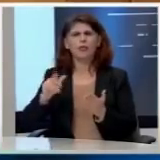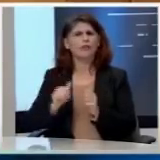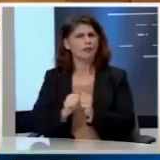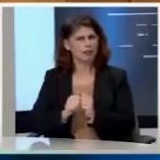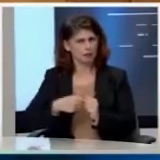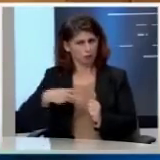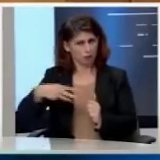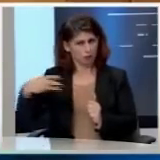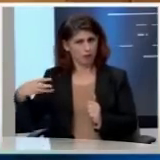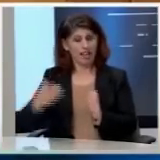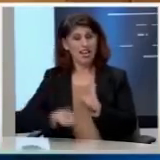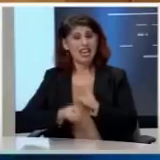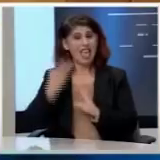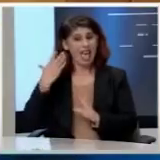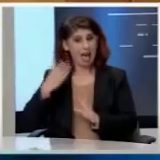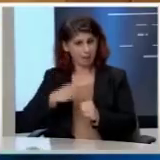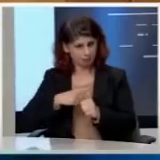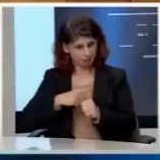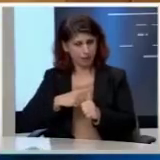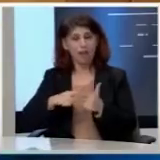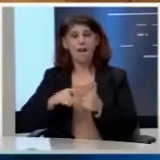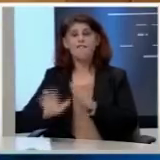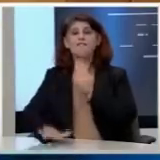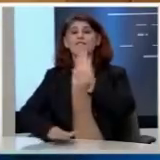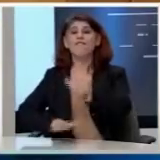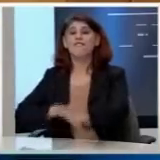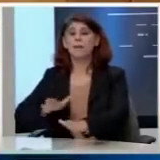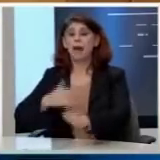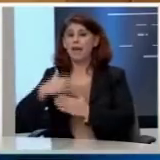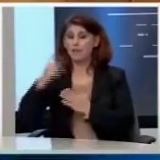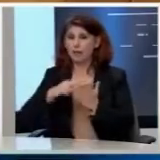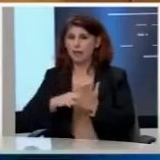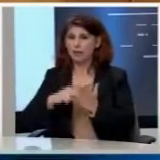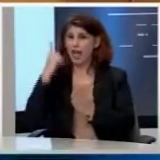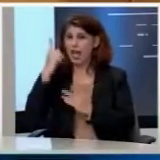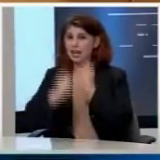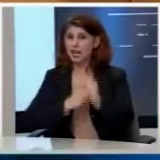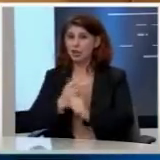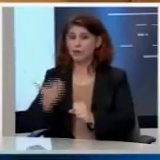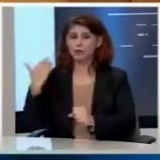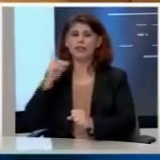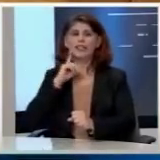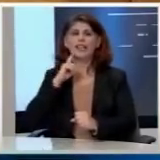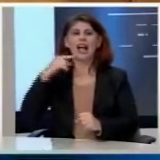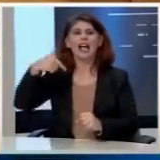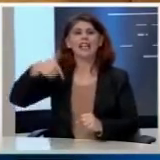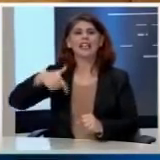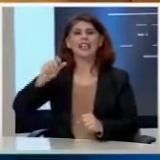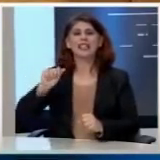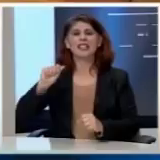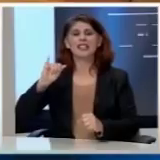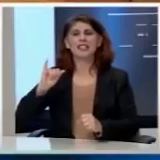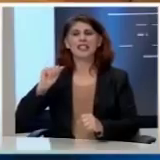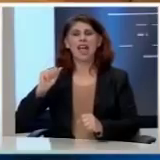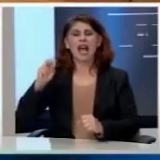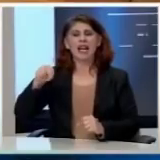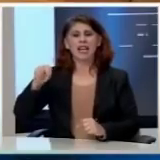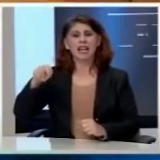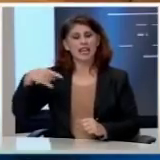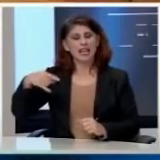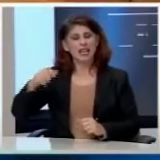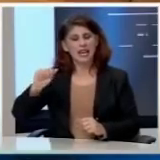προς το ΣΥΡΙΖΑ, τα Νέα και το Βήμα. Ένα χρόνο ακριβώς πριν, λέει η κυρία Γιάννα Παπαδάκου, σύμφωνα με